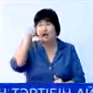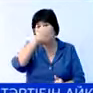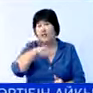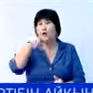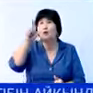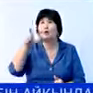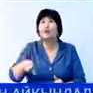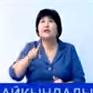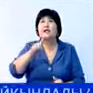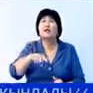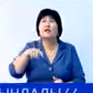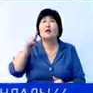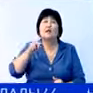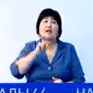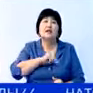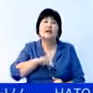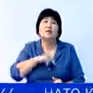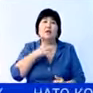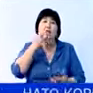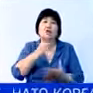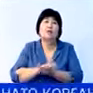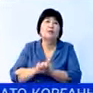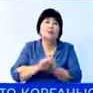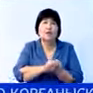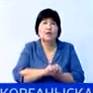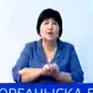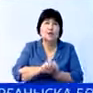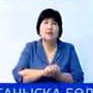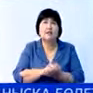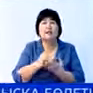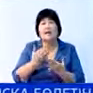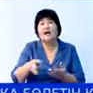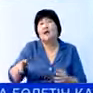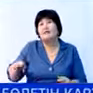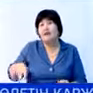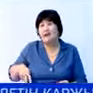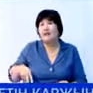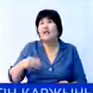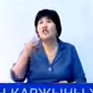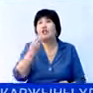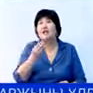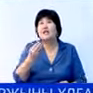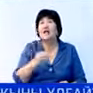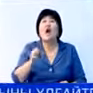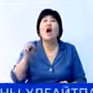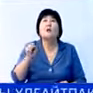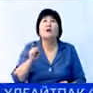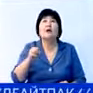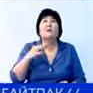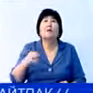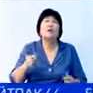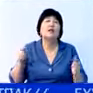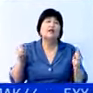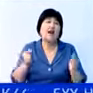тұлғасы номинациясына еңбек жер жауапкершілігі шектеулі серіктестігінің директоры Шакизатхан Әбдіғаппарұлы лайық